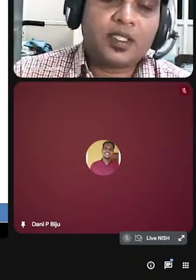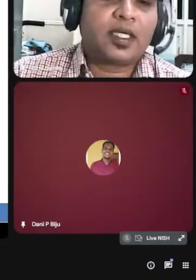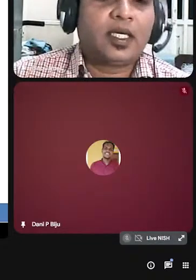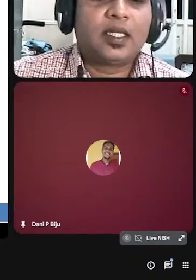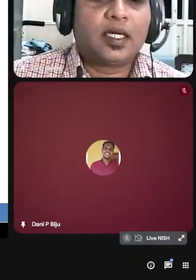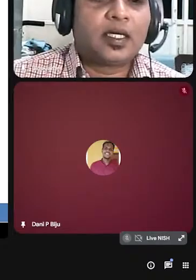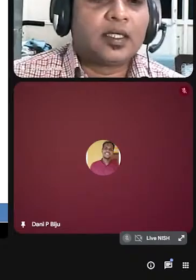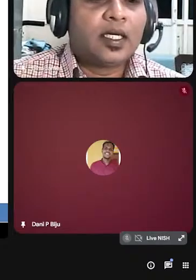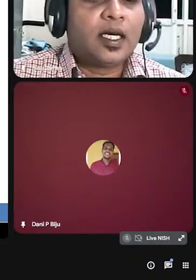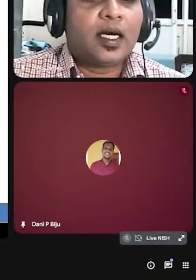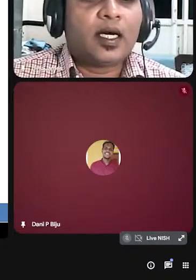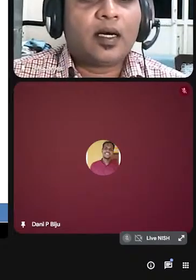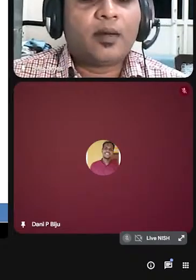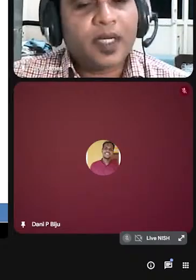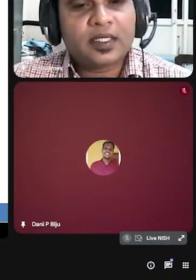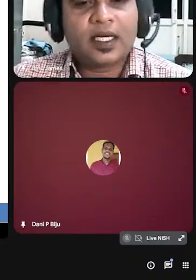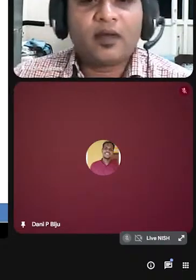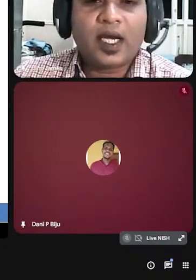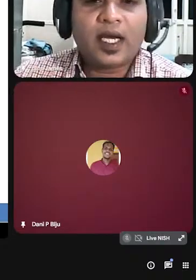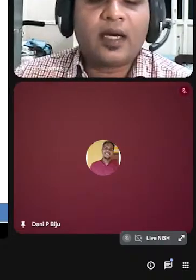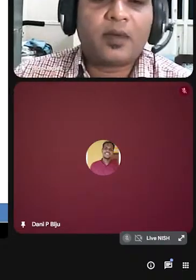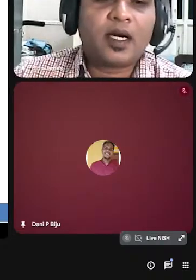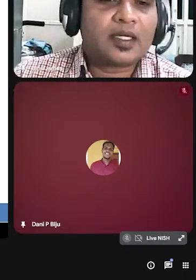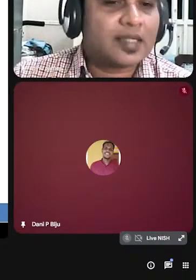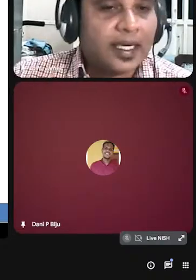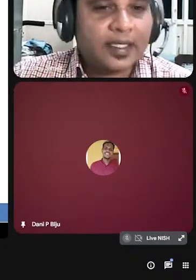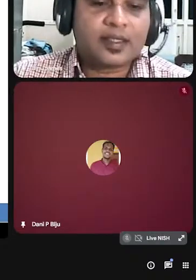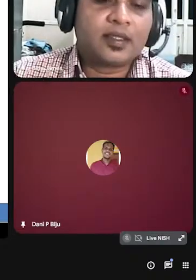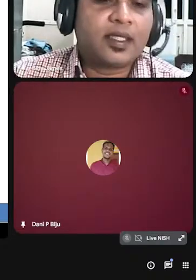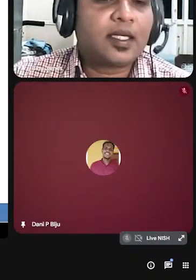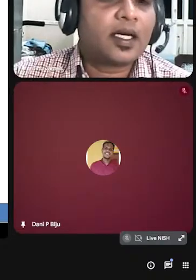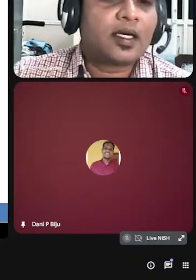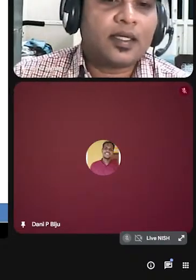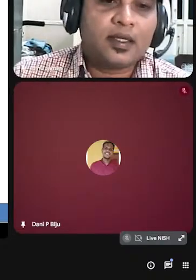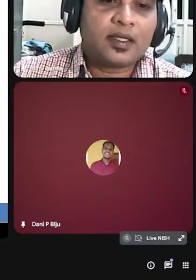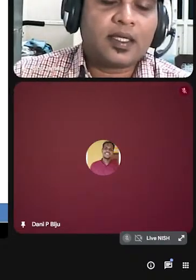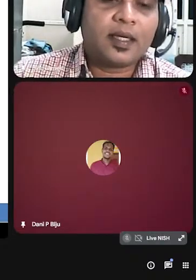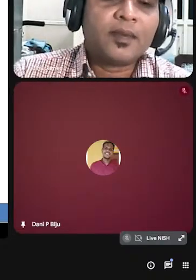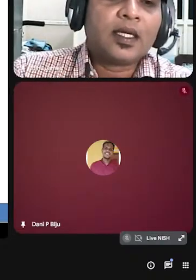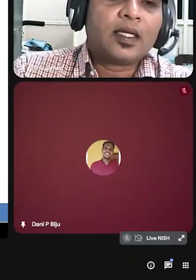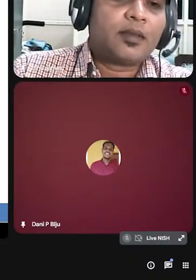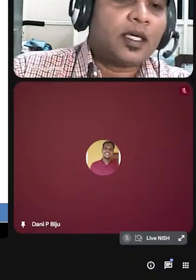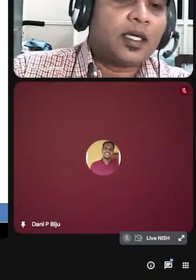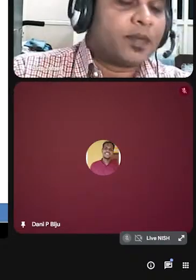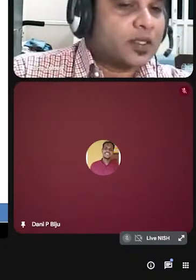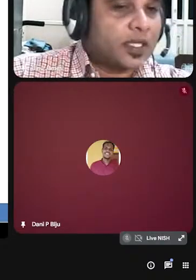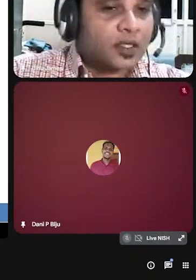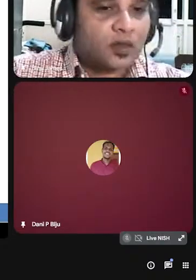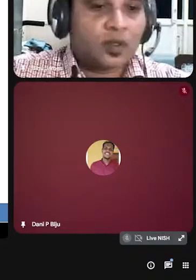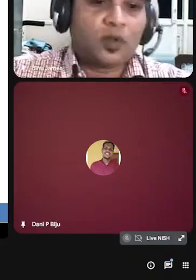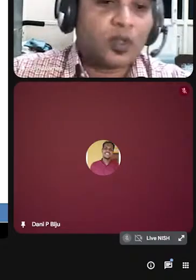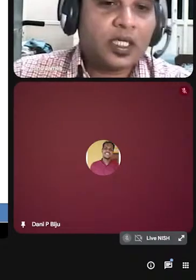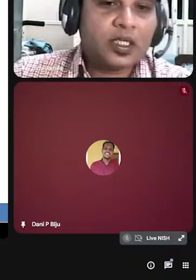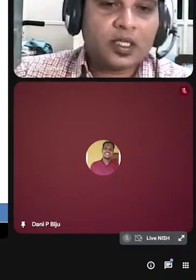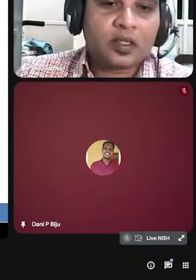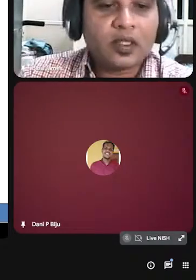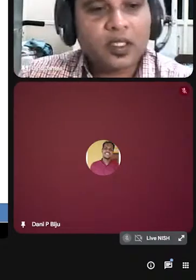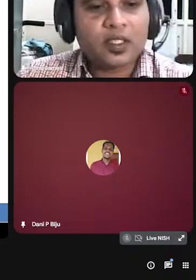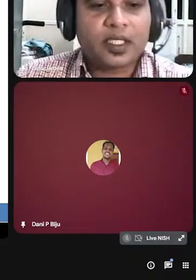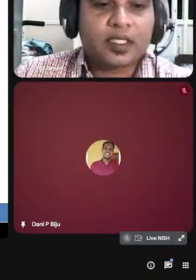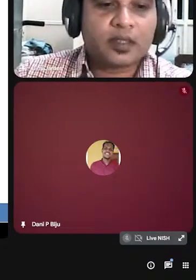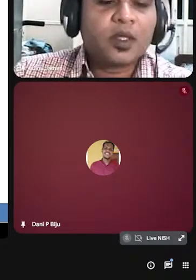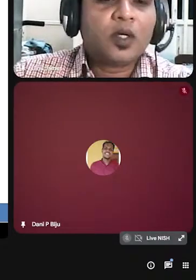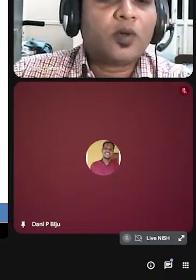അതിന്റെ ആവശ്യകത എന്താണ്, പിന്നെ ചില വ്യായാമങ്ങളുടെ സ്ലൈഡ്സ്, ഇത്രയാണ് ഇന്നത്തെ നമ്മുടെ ഈ പ്രസന്റേഷൻ കൊണ്ട്